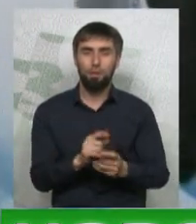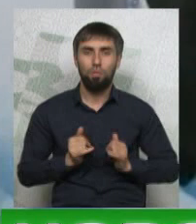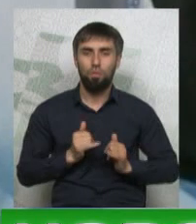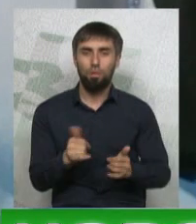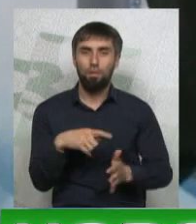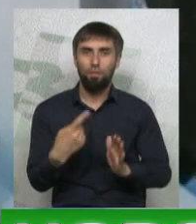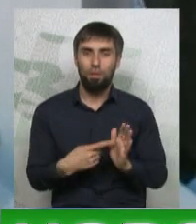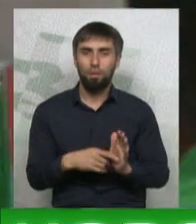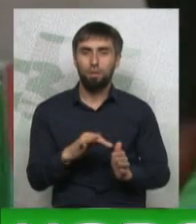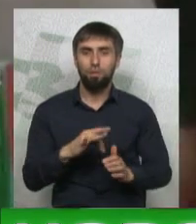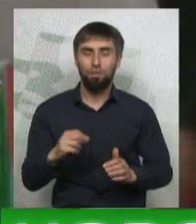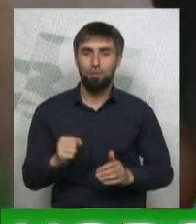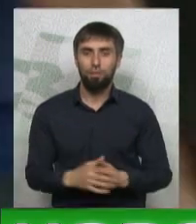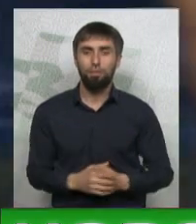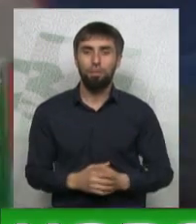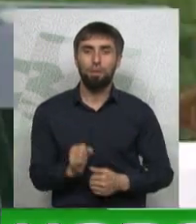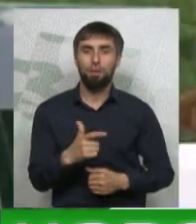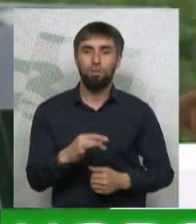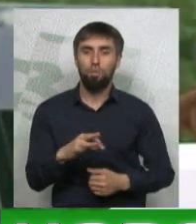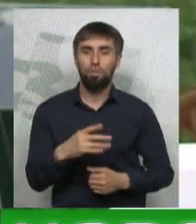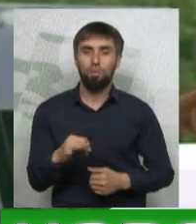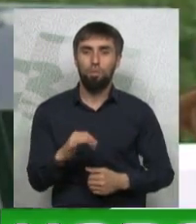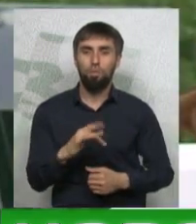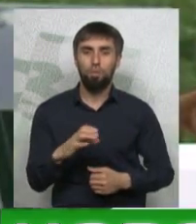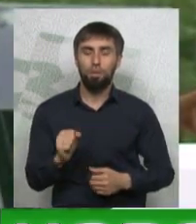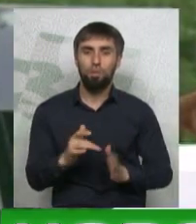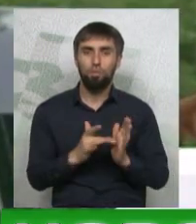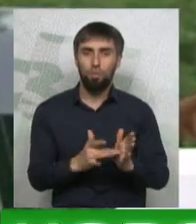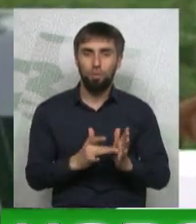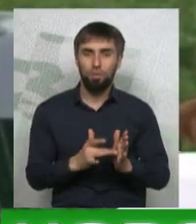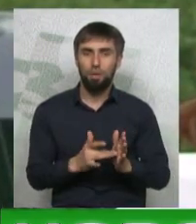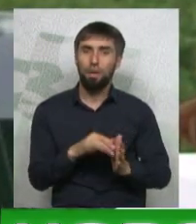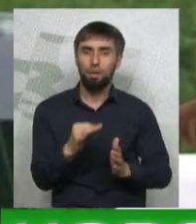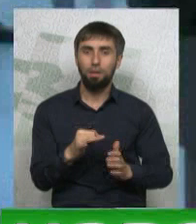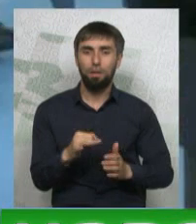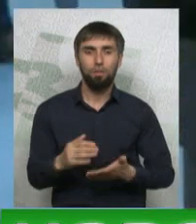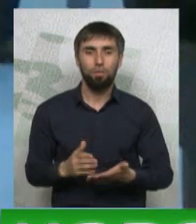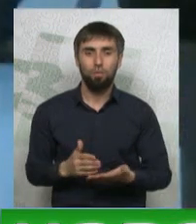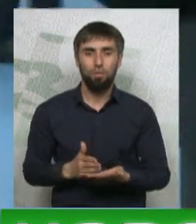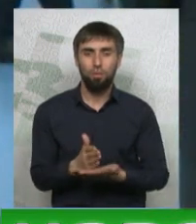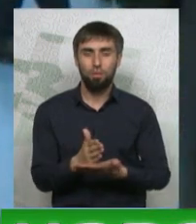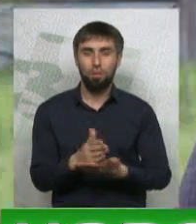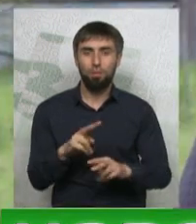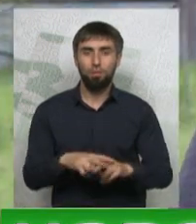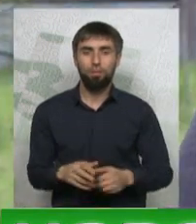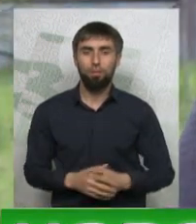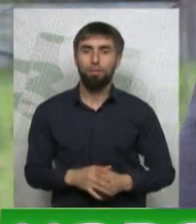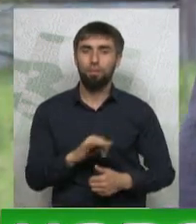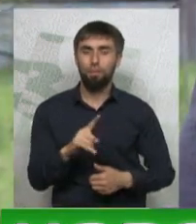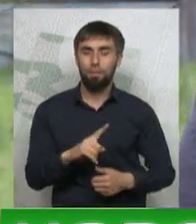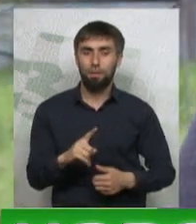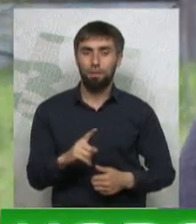посвященные вопросам инфраструктуры, агропромышленного комплекса, туристической и логистической отраслей. Исходя